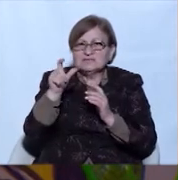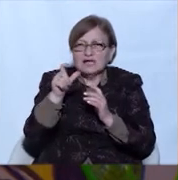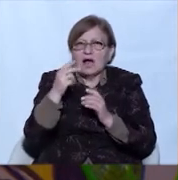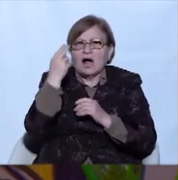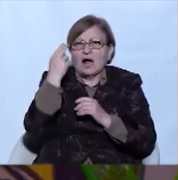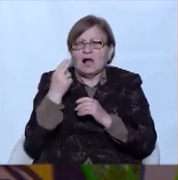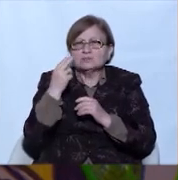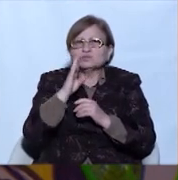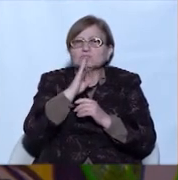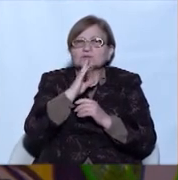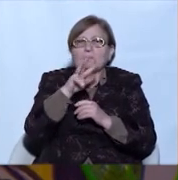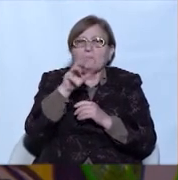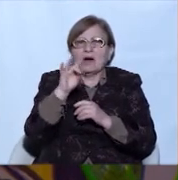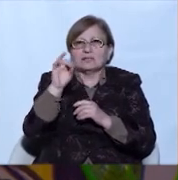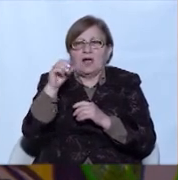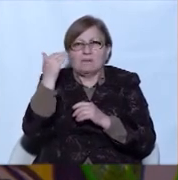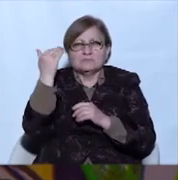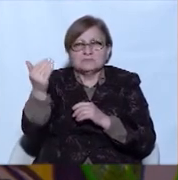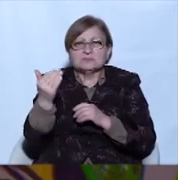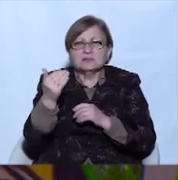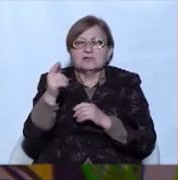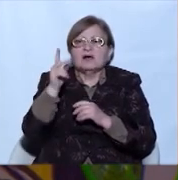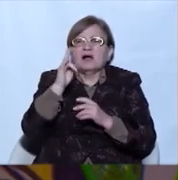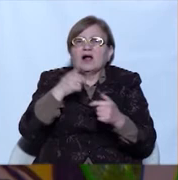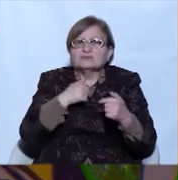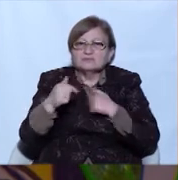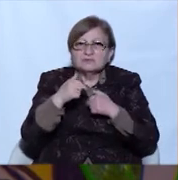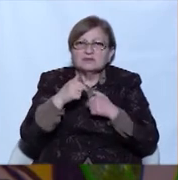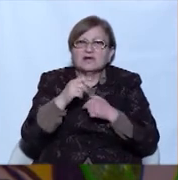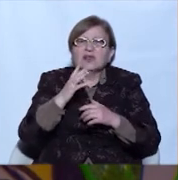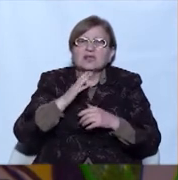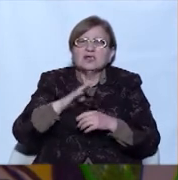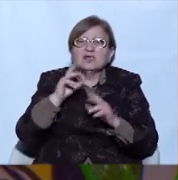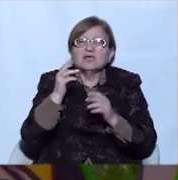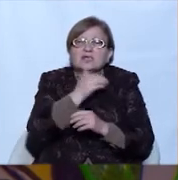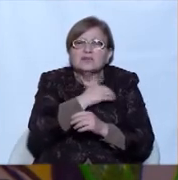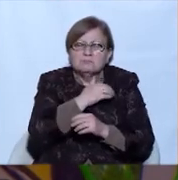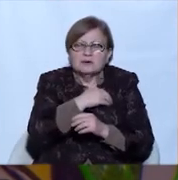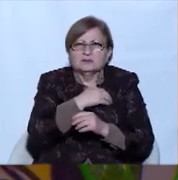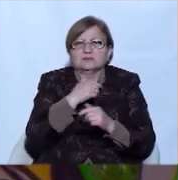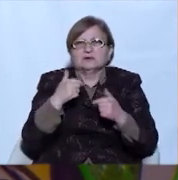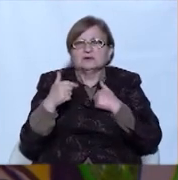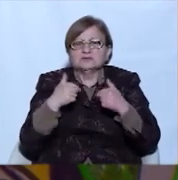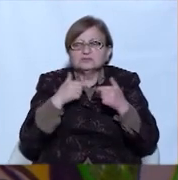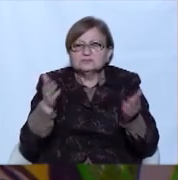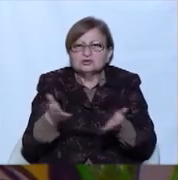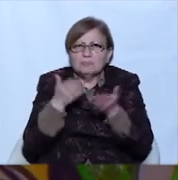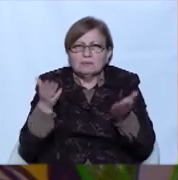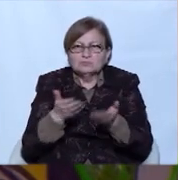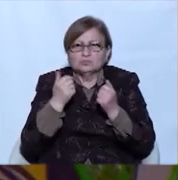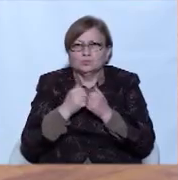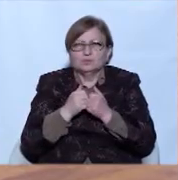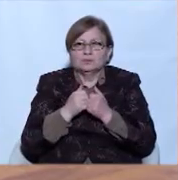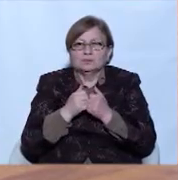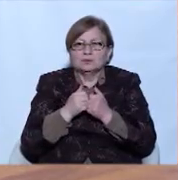ქალწულის მარიამისა. მაშრალთა იმედი და ნუგეში, ტანჯვის